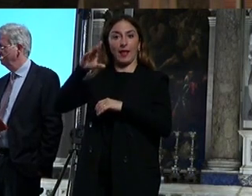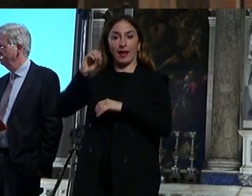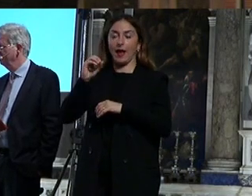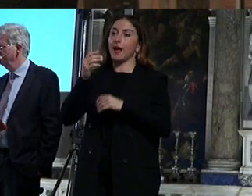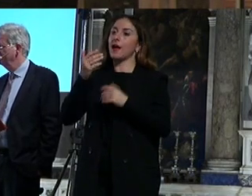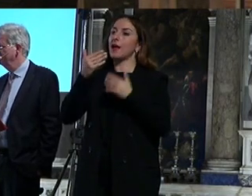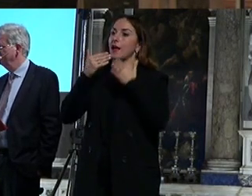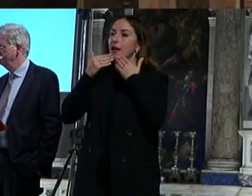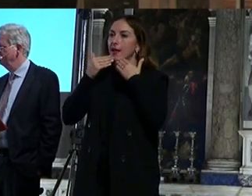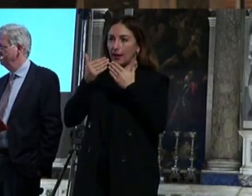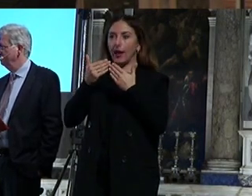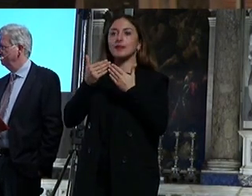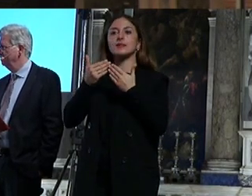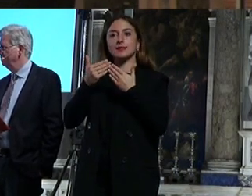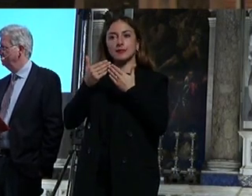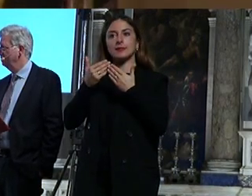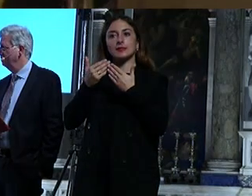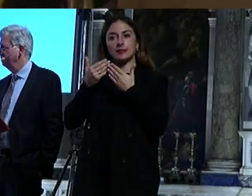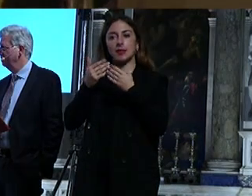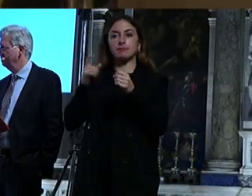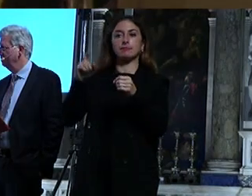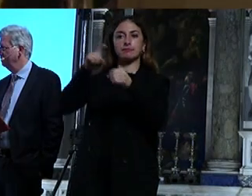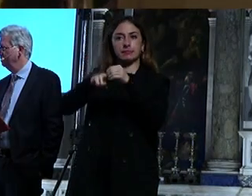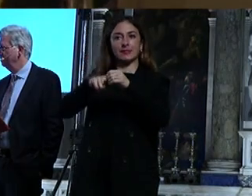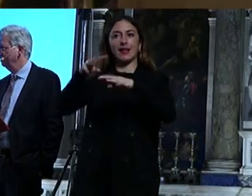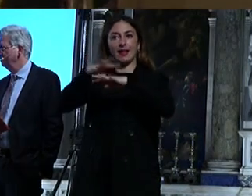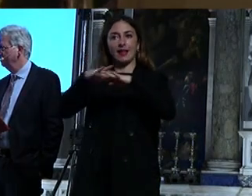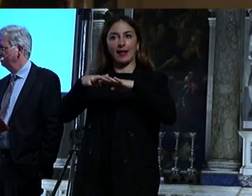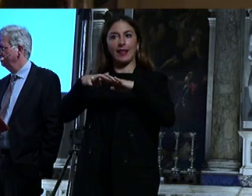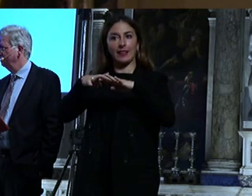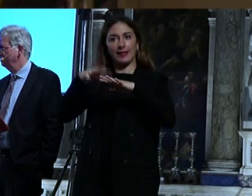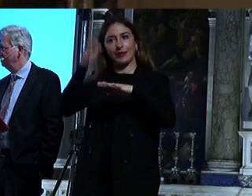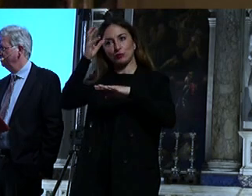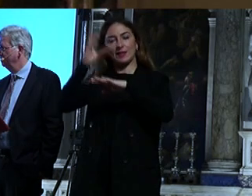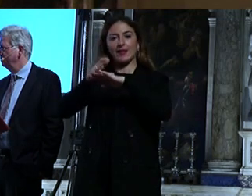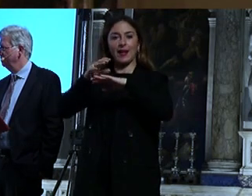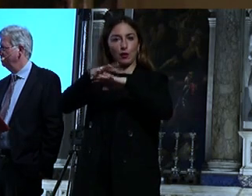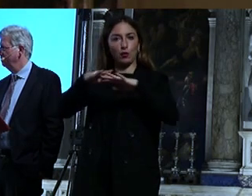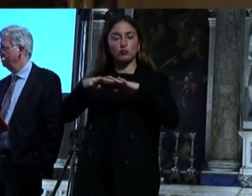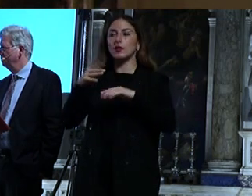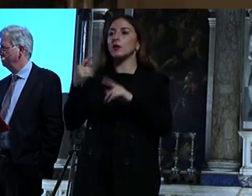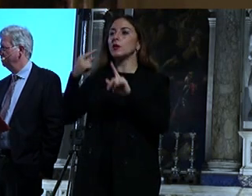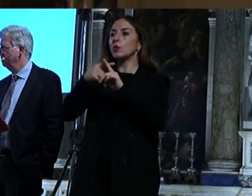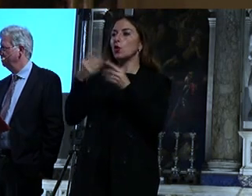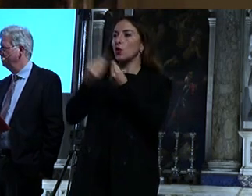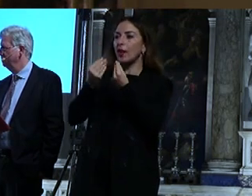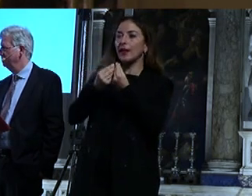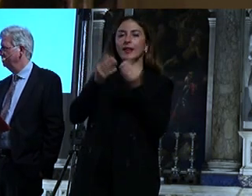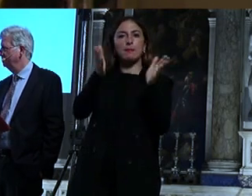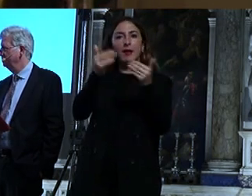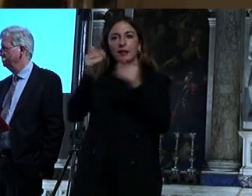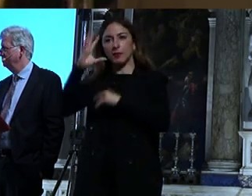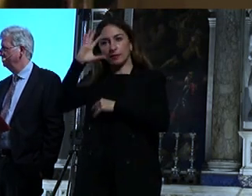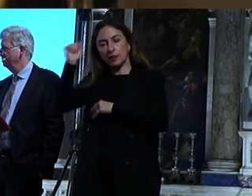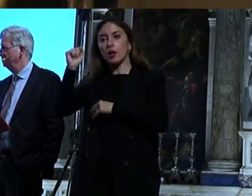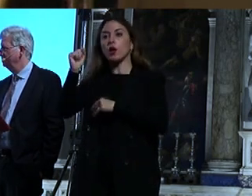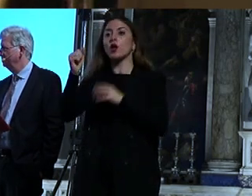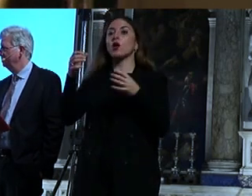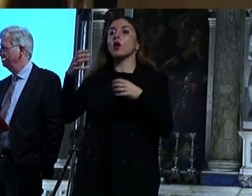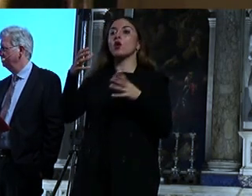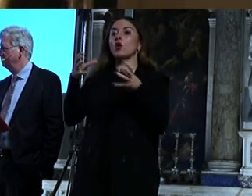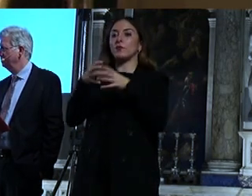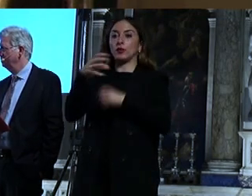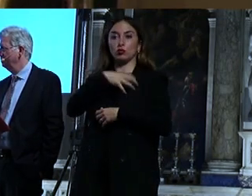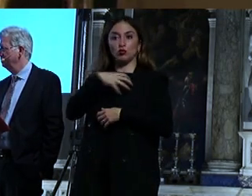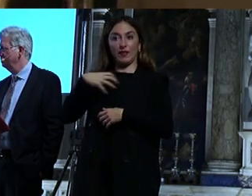parte della rete cittadina di Incroci di Civiltà, e poi i numerosi colleghi, dipartimenti, il comitato scientifico